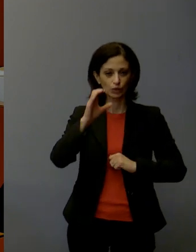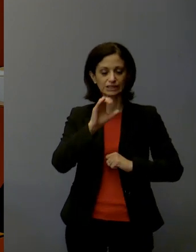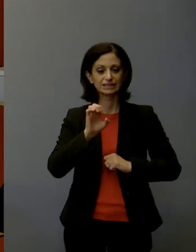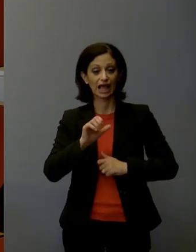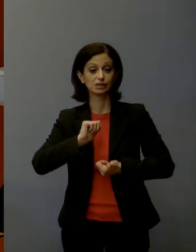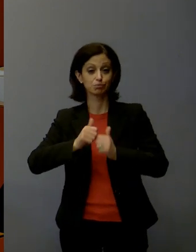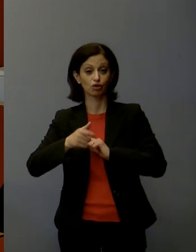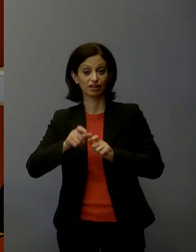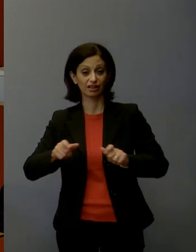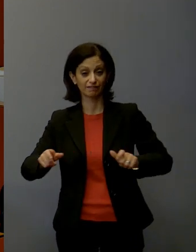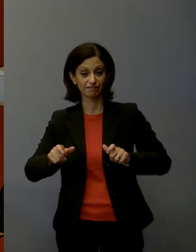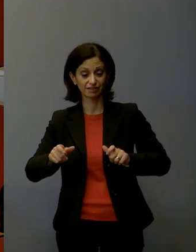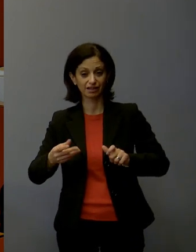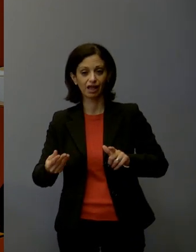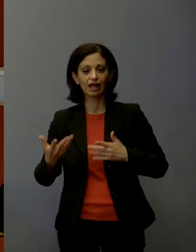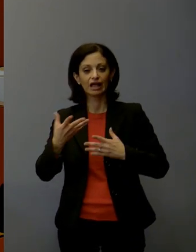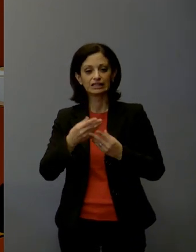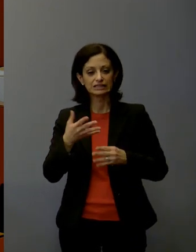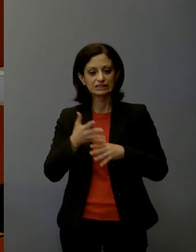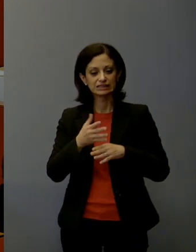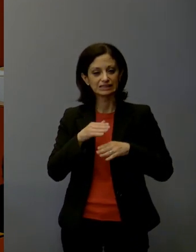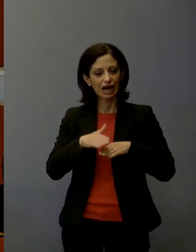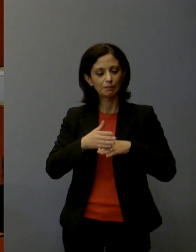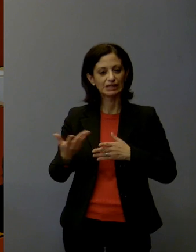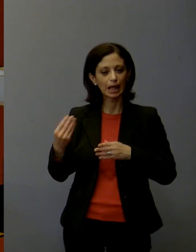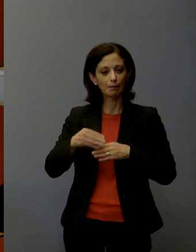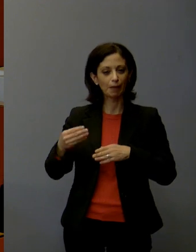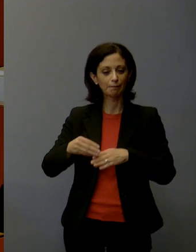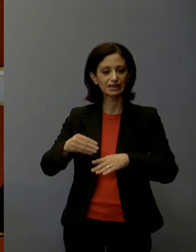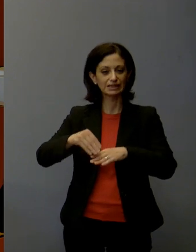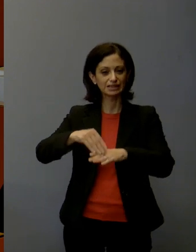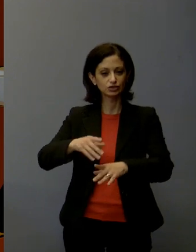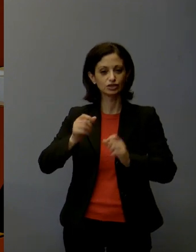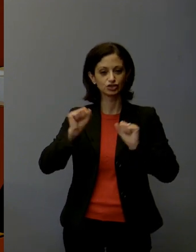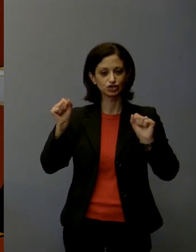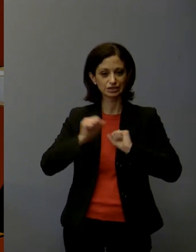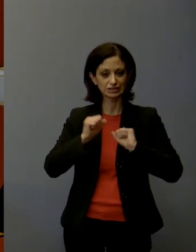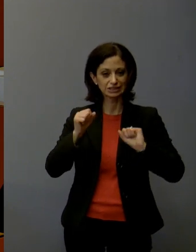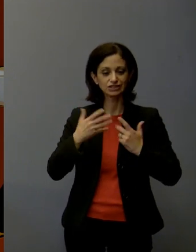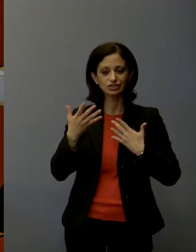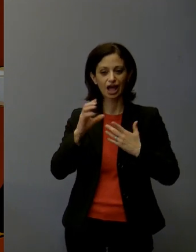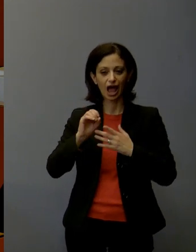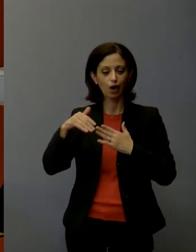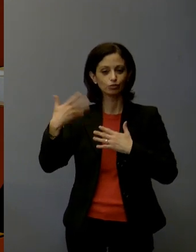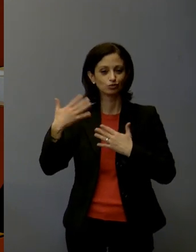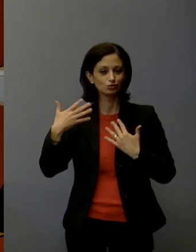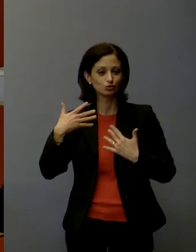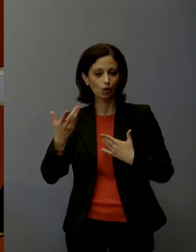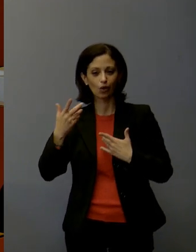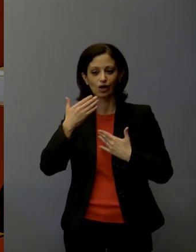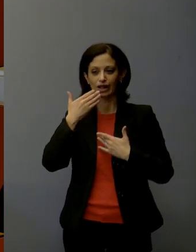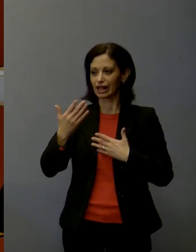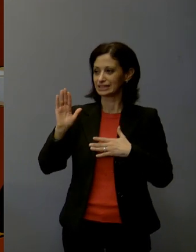tramite l'implementazione di percorsi ginici e attività Outdoor dal mare ai monti un'offerta turistica con prodotti